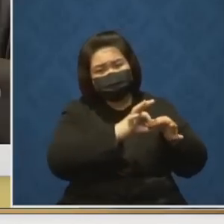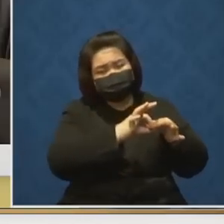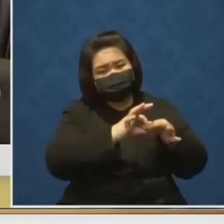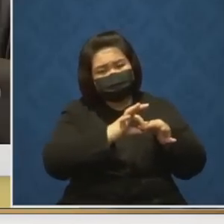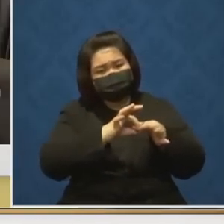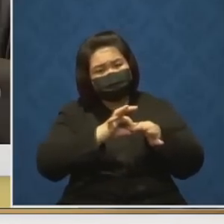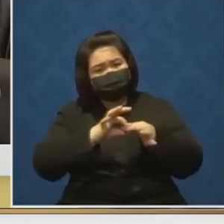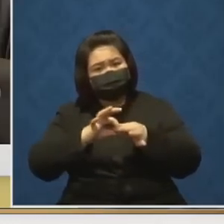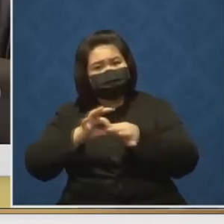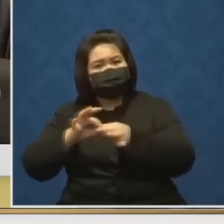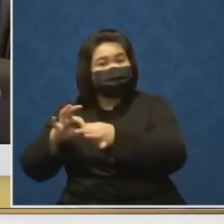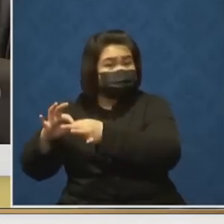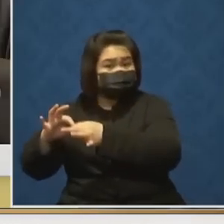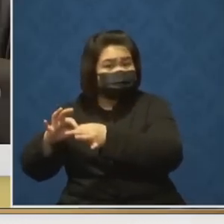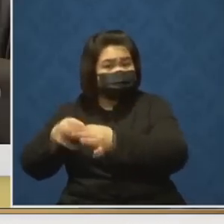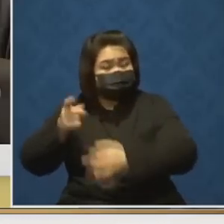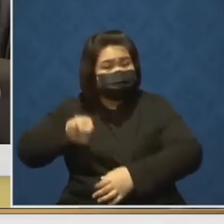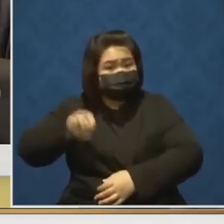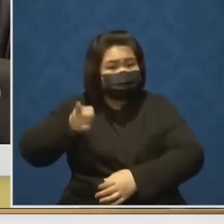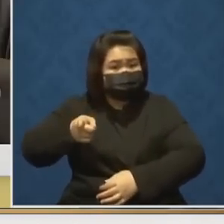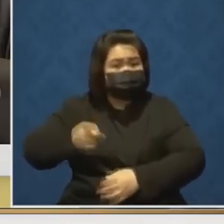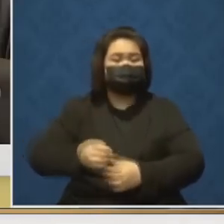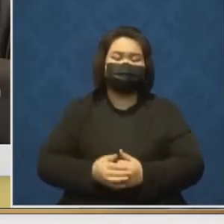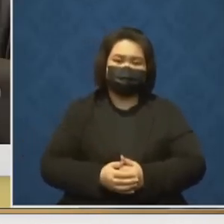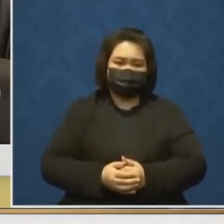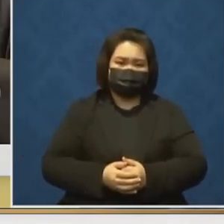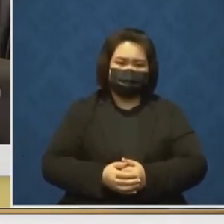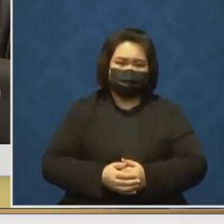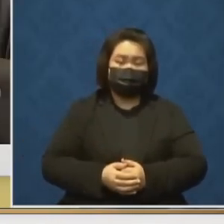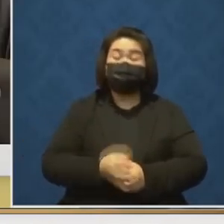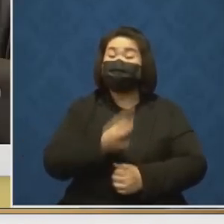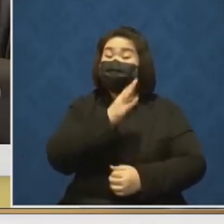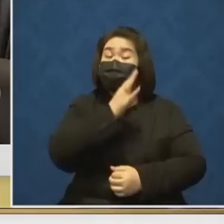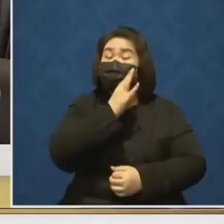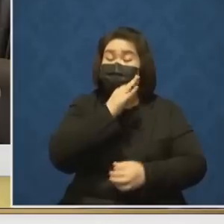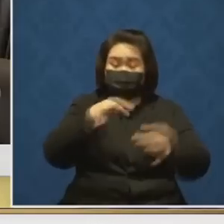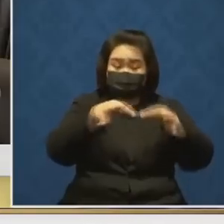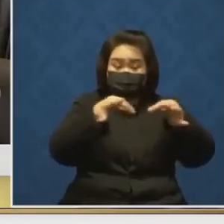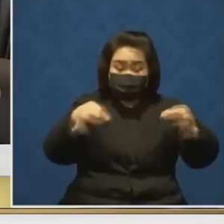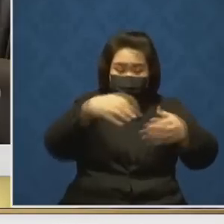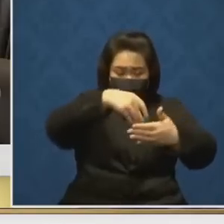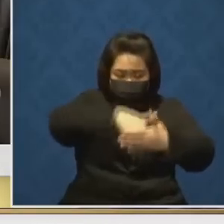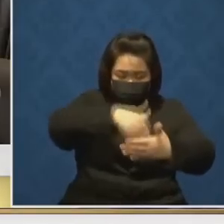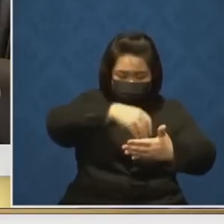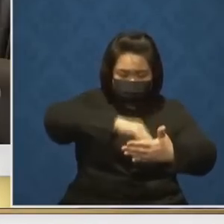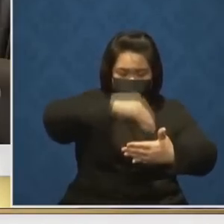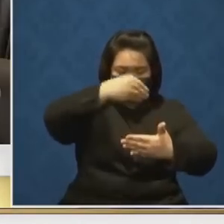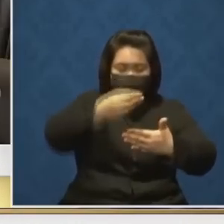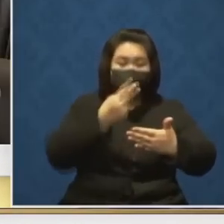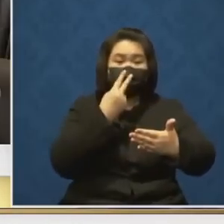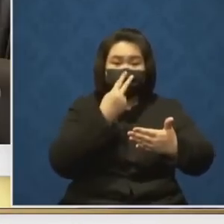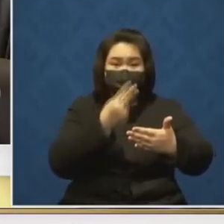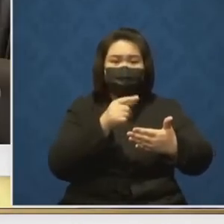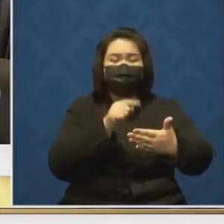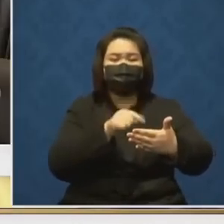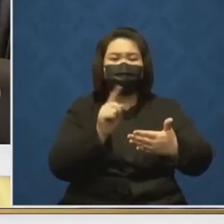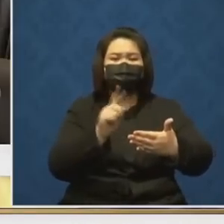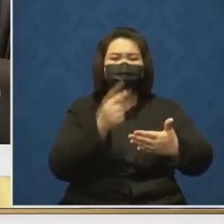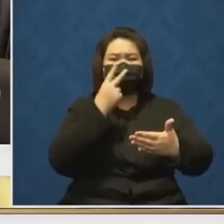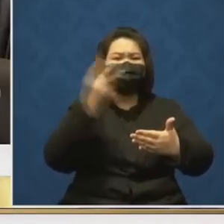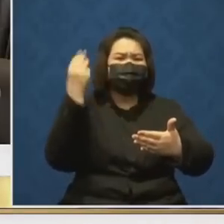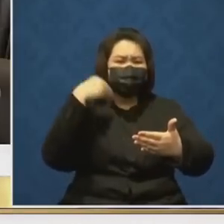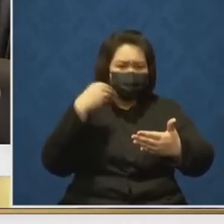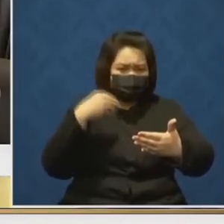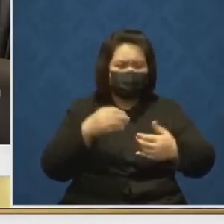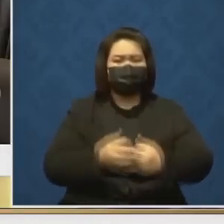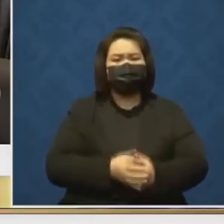็นเจ้าประจำกันและพอไปส่องดูเวลาที่เขายื่นส่องแข่งกันนะคะทานพระทานสิงที่เห็นบ่อยมากก็คือก